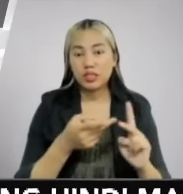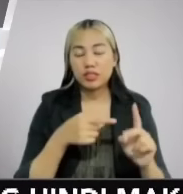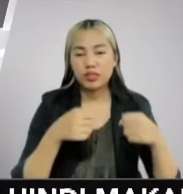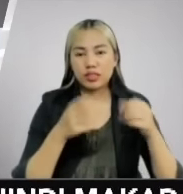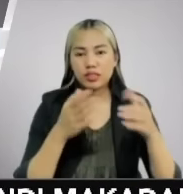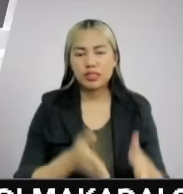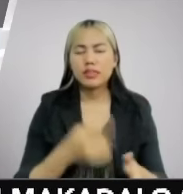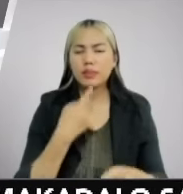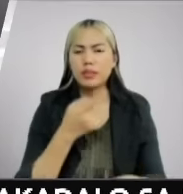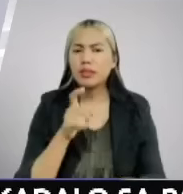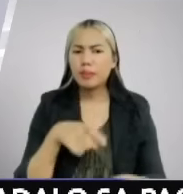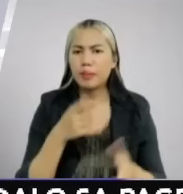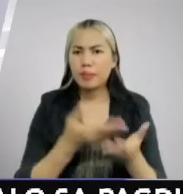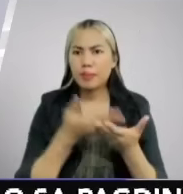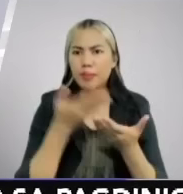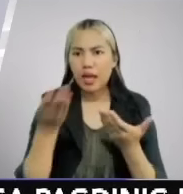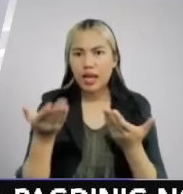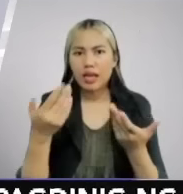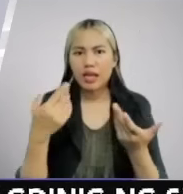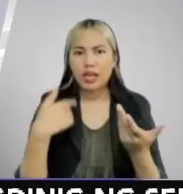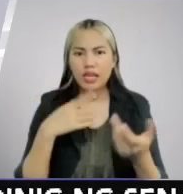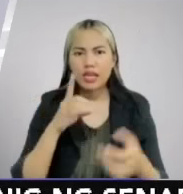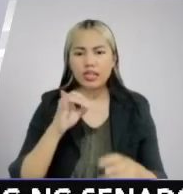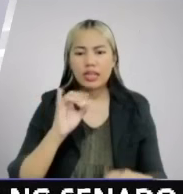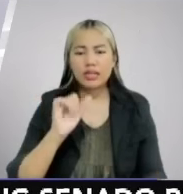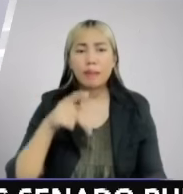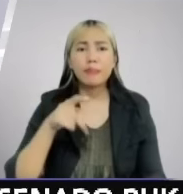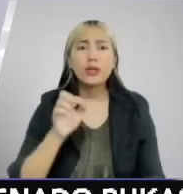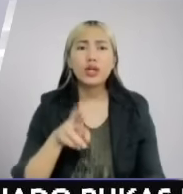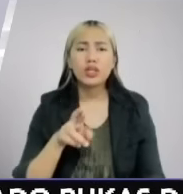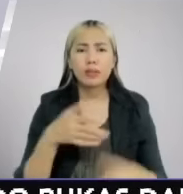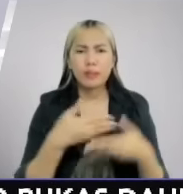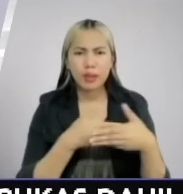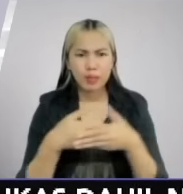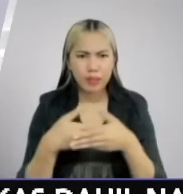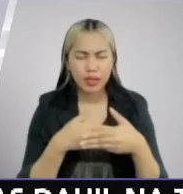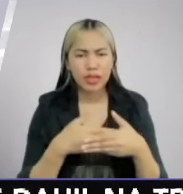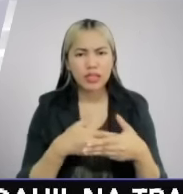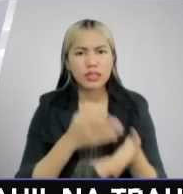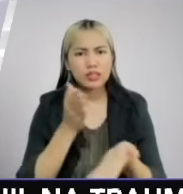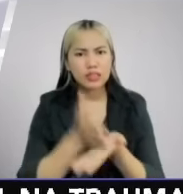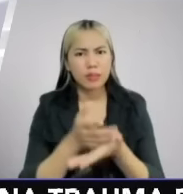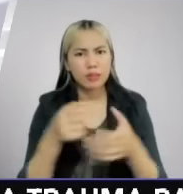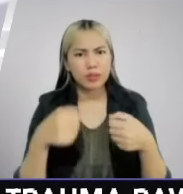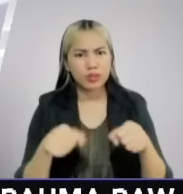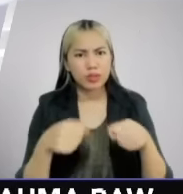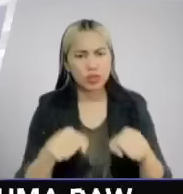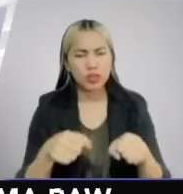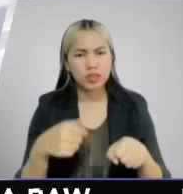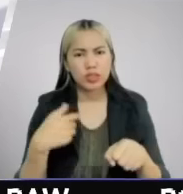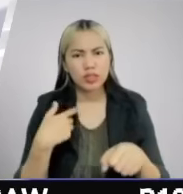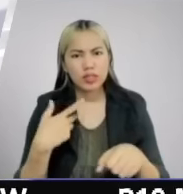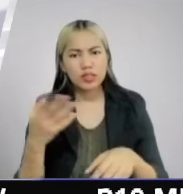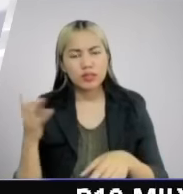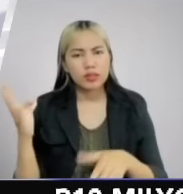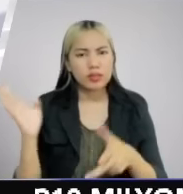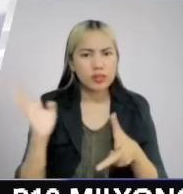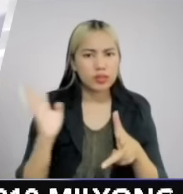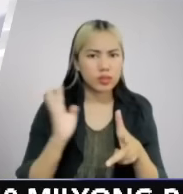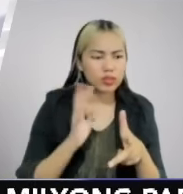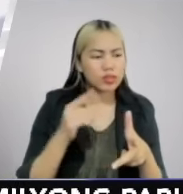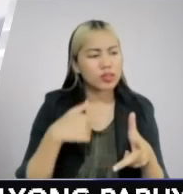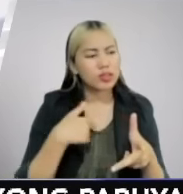diaper ng kanilang anak ung napahinto yung motor doon parang pinagttripan na po sila kang Hindi po nila